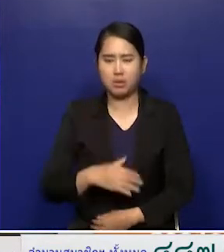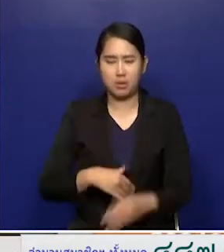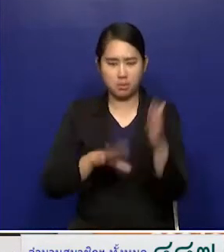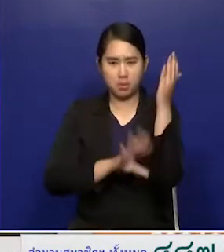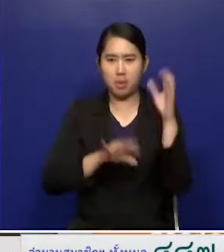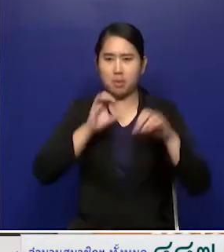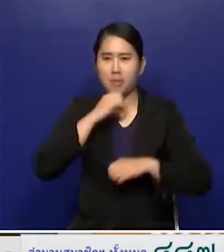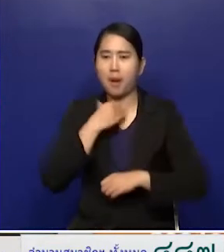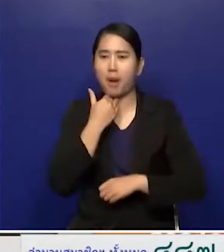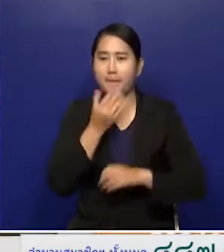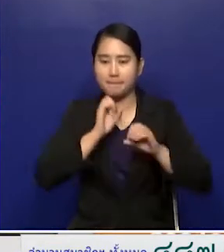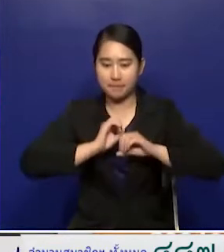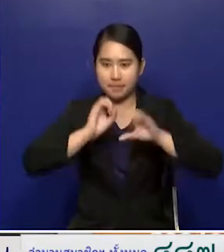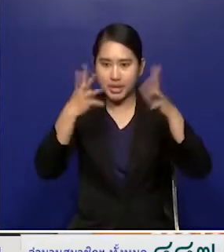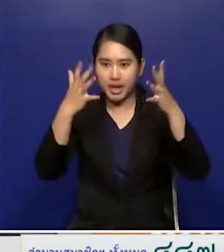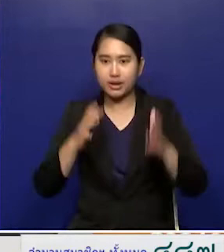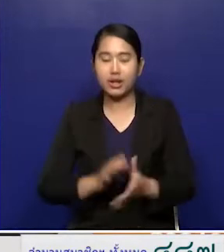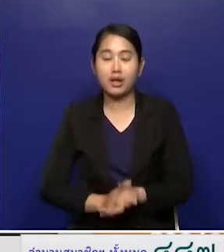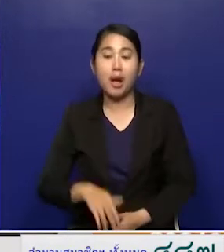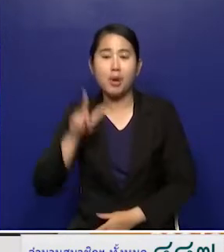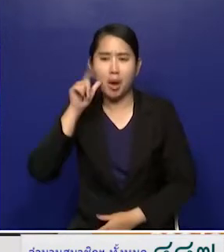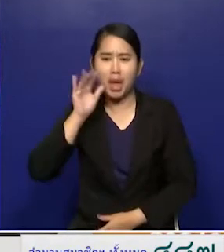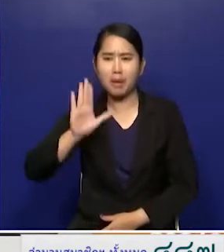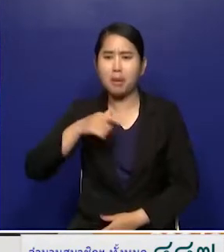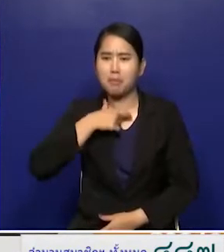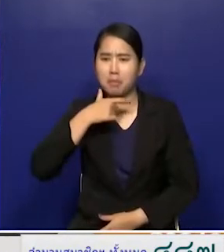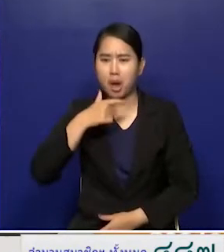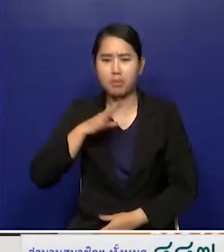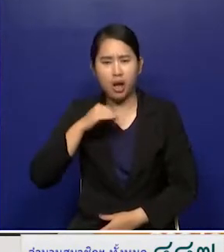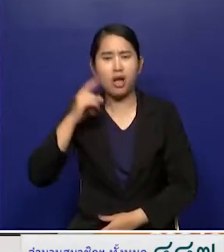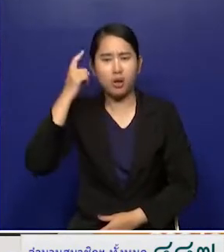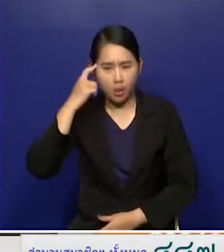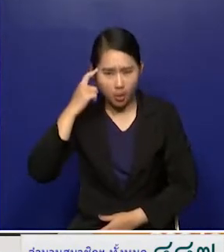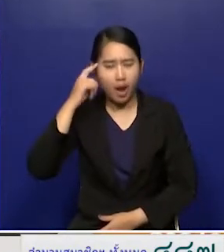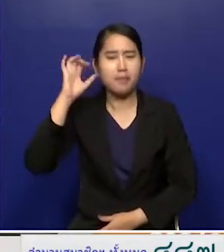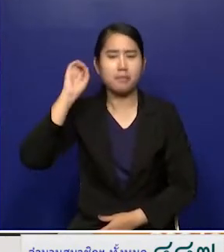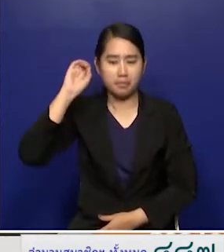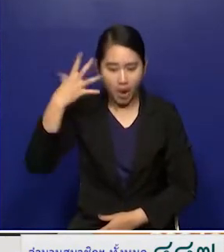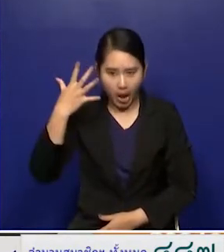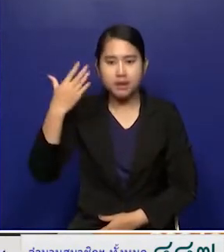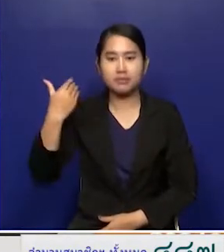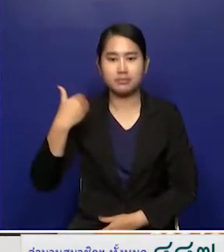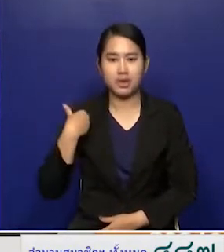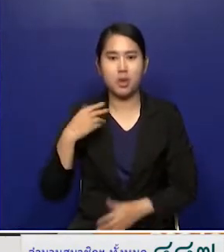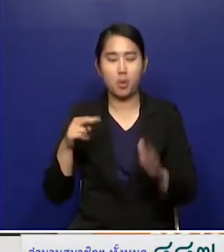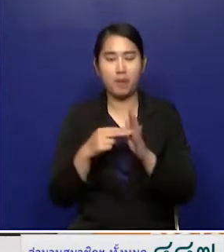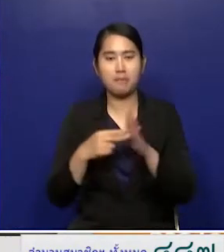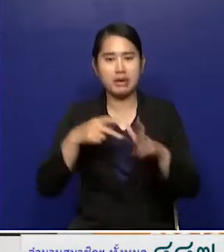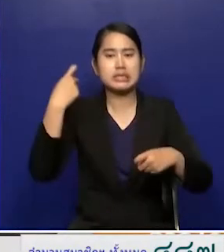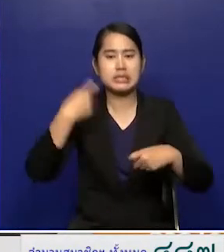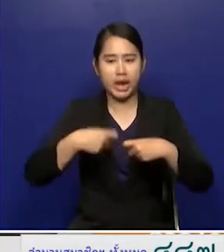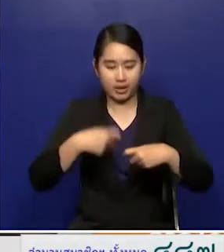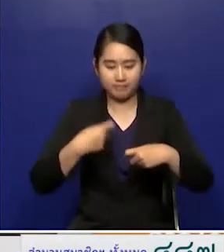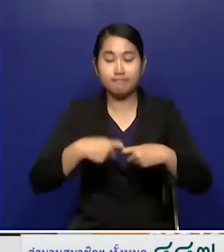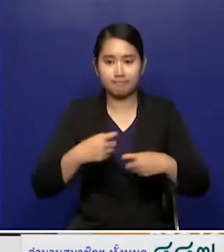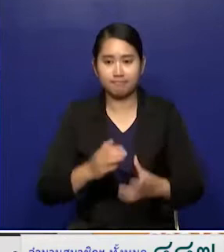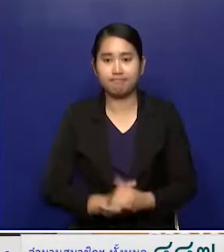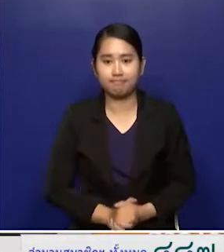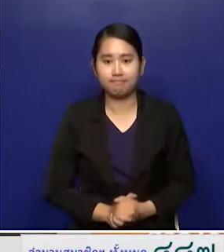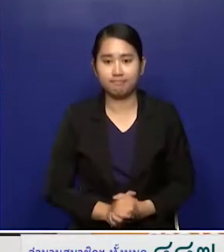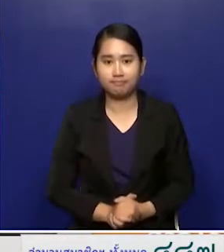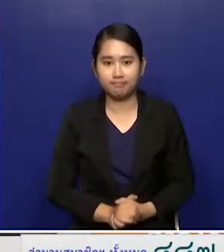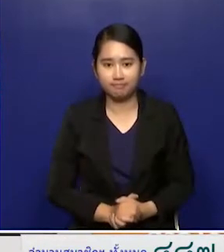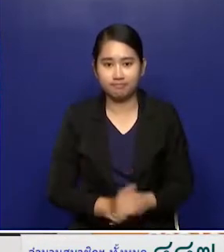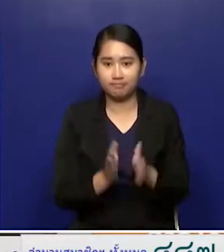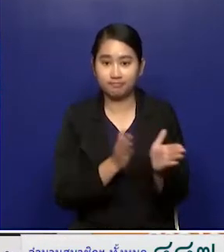ไมคอยชัดจะฟังภาษาเมียทเปภาษาของทางแ่ก็ฟังรู้เรื่องบาง ไม่รู้เรื่องบ้างนี่คความยากรำบากแรกครับความยากรำ